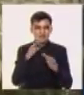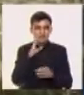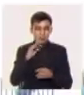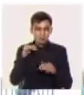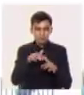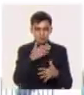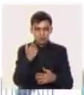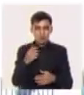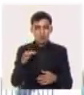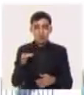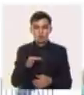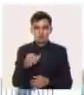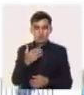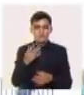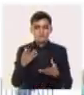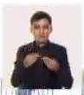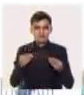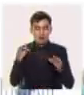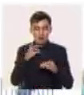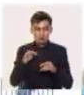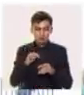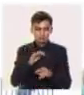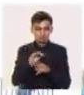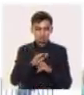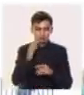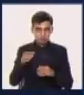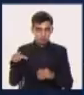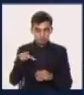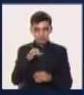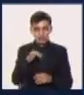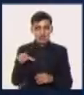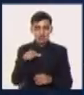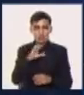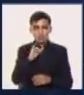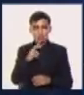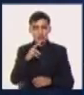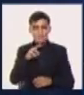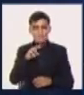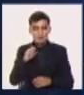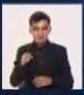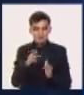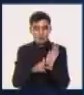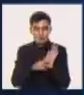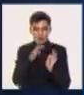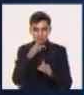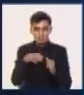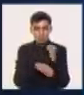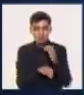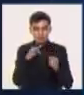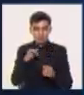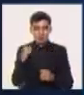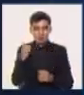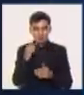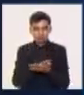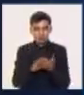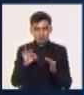только весной паводковыми водами. Питающая его речка Букпа за последние 80 лет сильно обмелела из-за хозяйственной